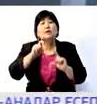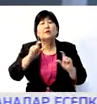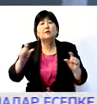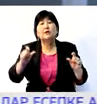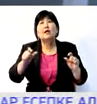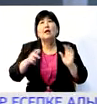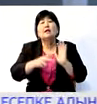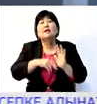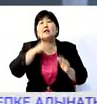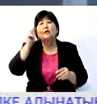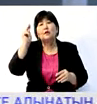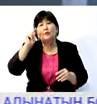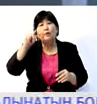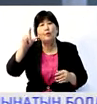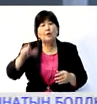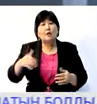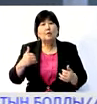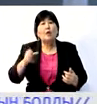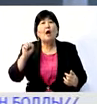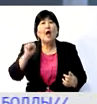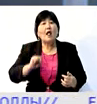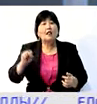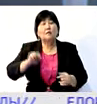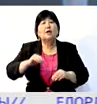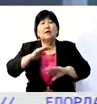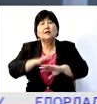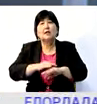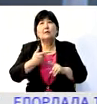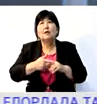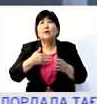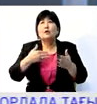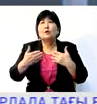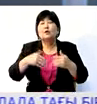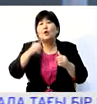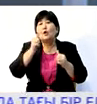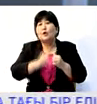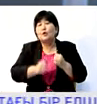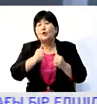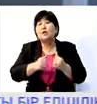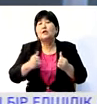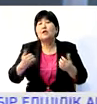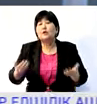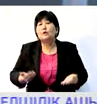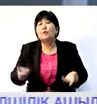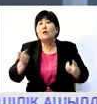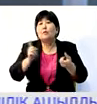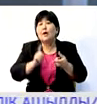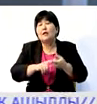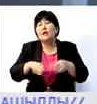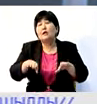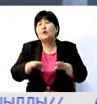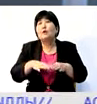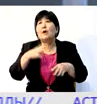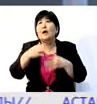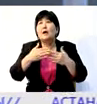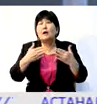8-ші сынып оқушысы орын алмайрас. Бүгін алгебра сабағында статистика элементтерін күнделікті өмірмен байланыстығын түсіндік. Сонымен бірге